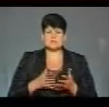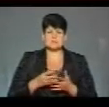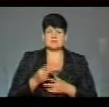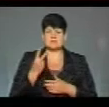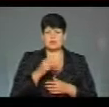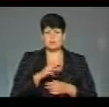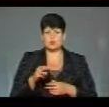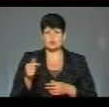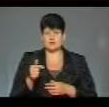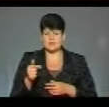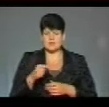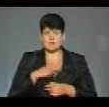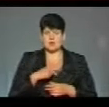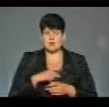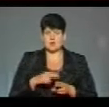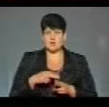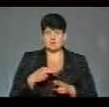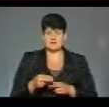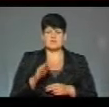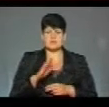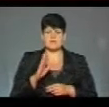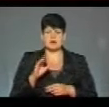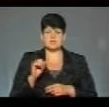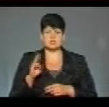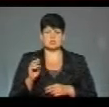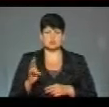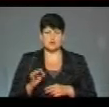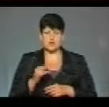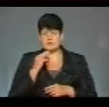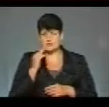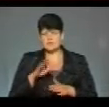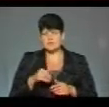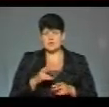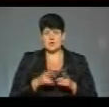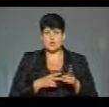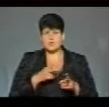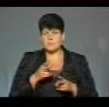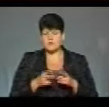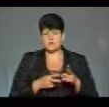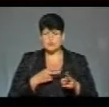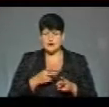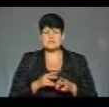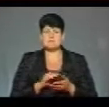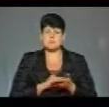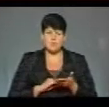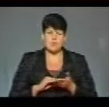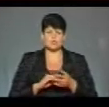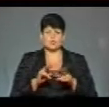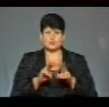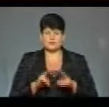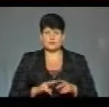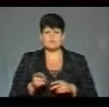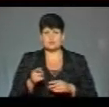моральної компенсації вдові загиблого Наталії Ващенко. Обвинувачені подали апеляцію, справу направили на повторний розгляд до